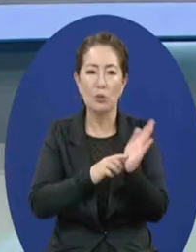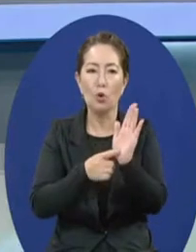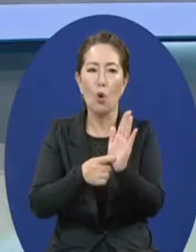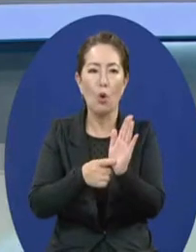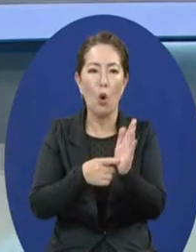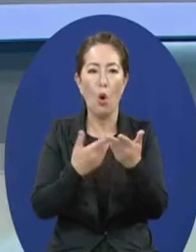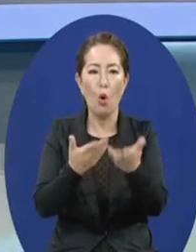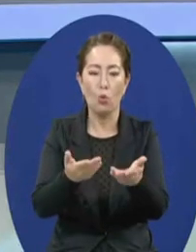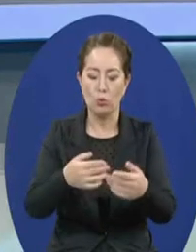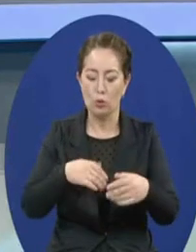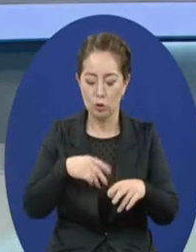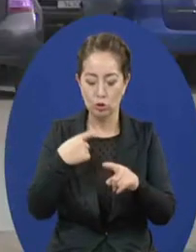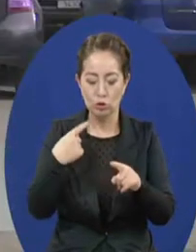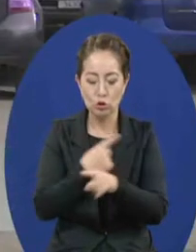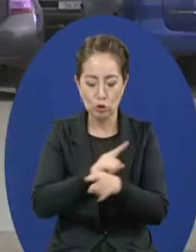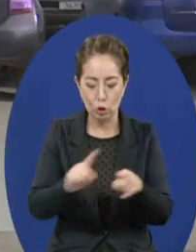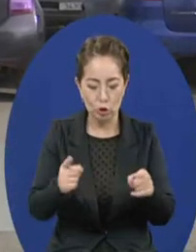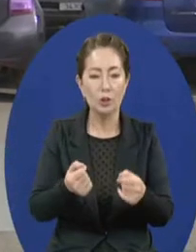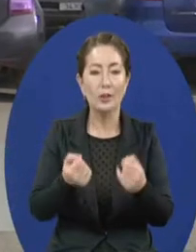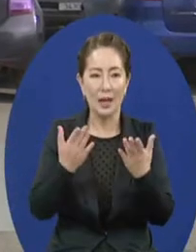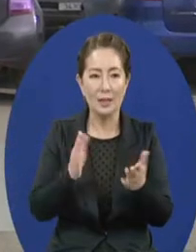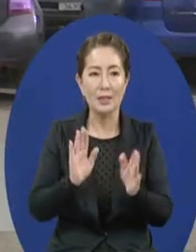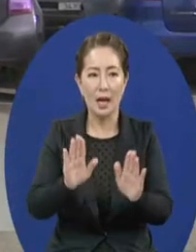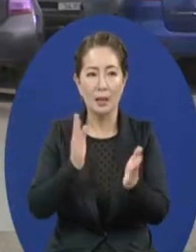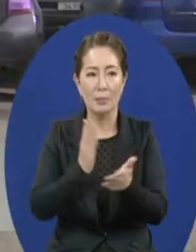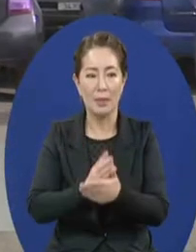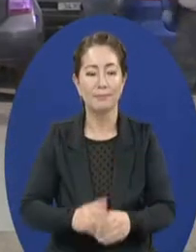зөрчил гарсаар байгаа юм байна.